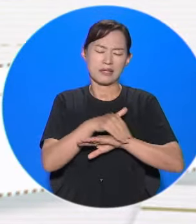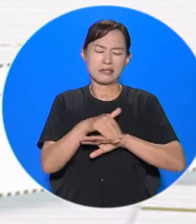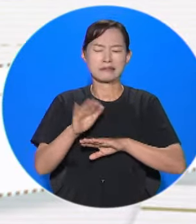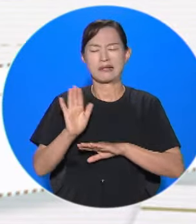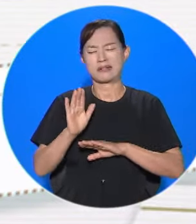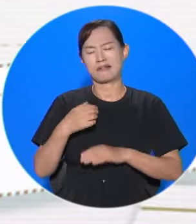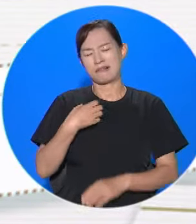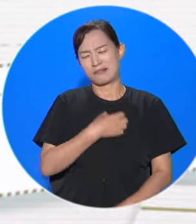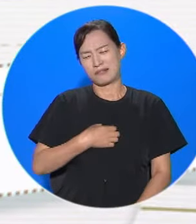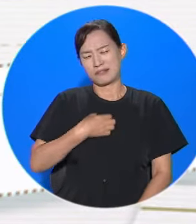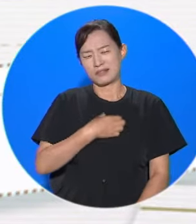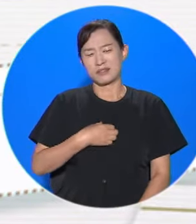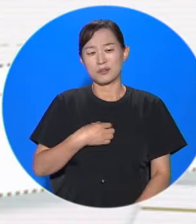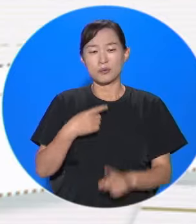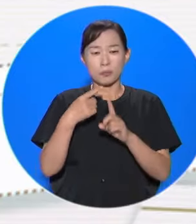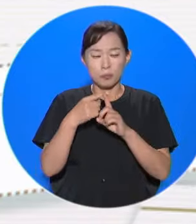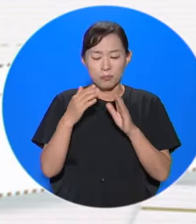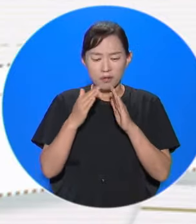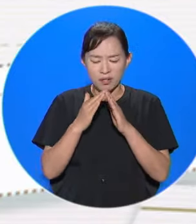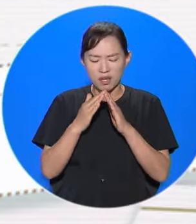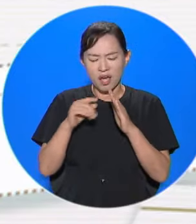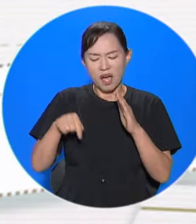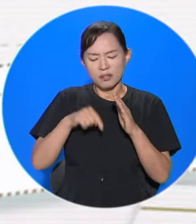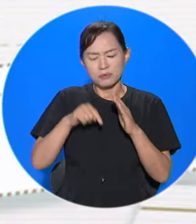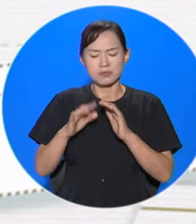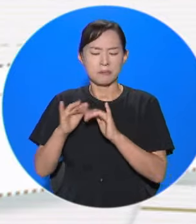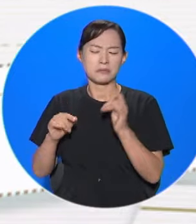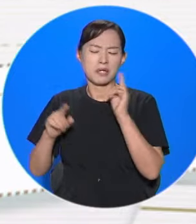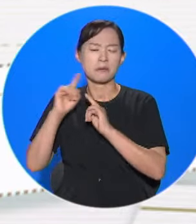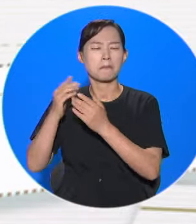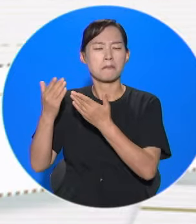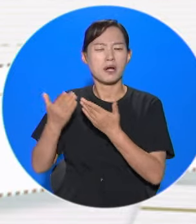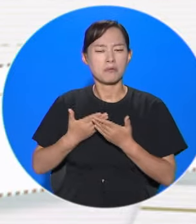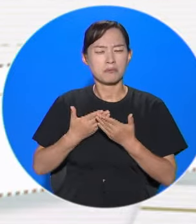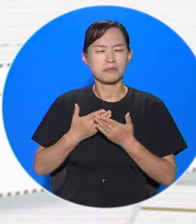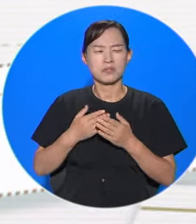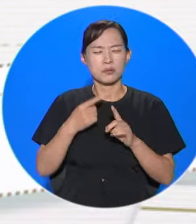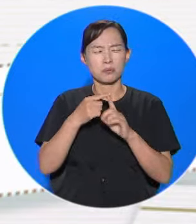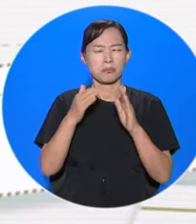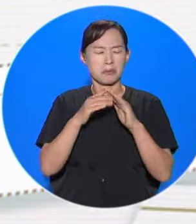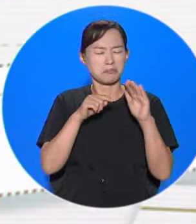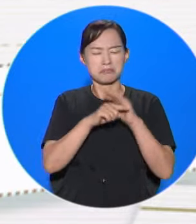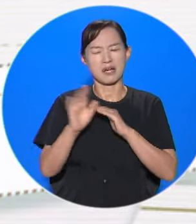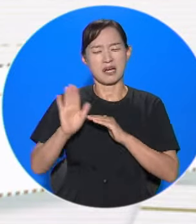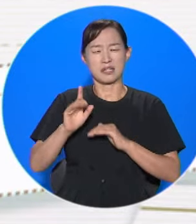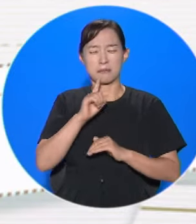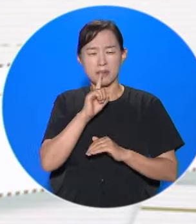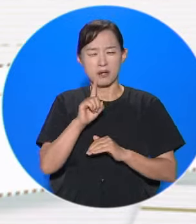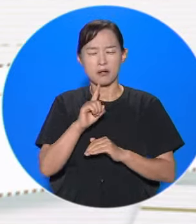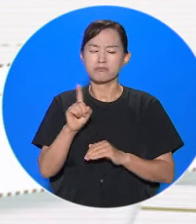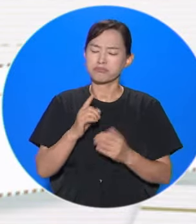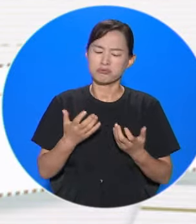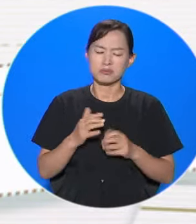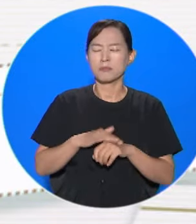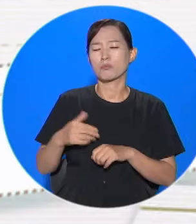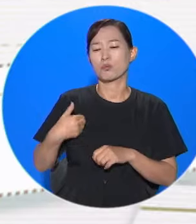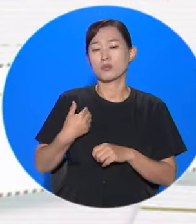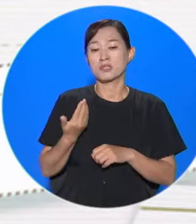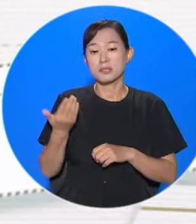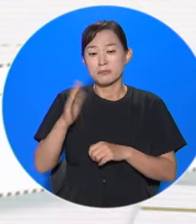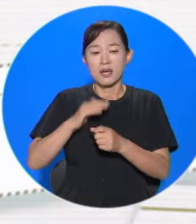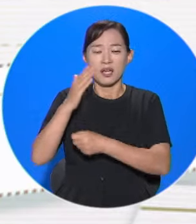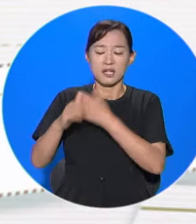않아서 걱정입니다. 교회에서 사람들에게 상처를 받고 나가지 않는다고 들었는데 어떤 일인지 모르나